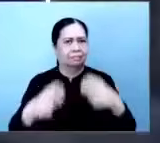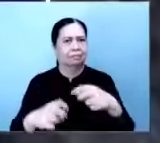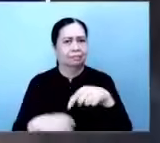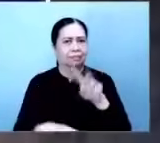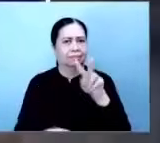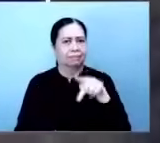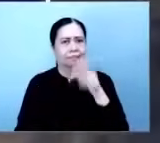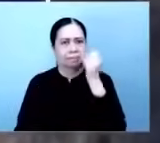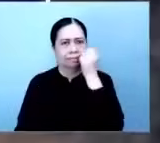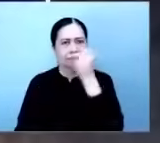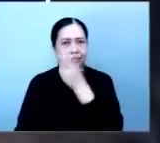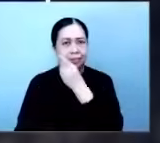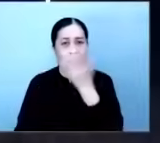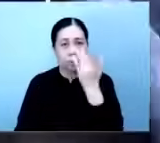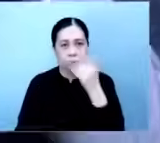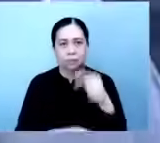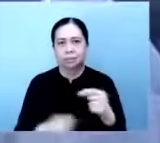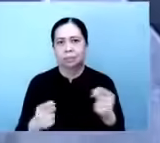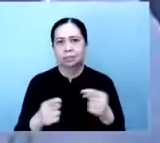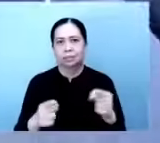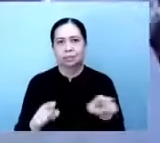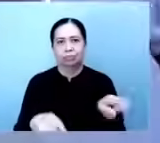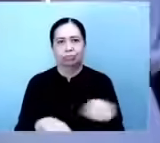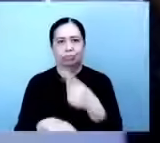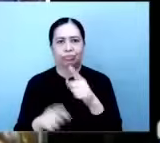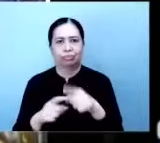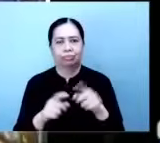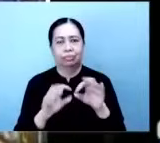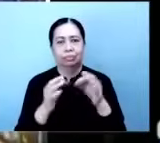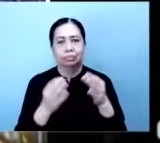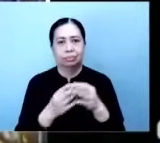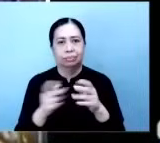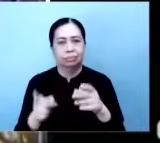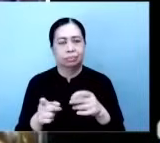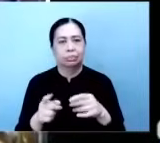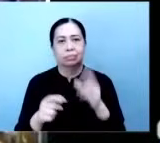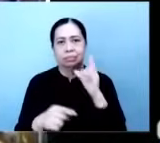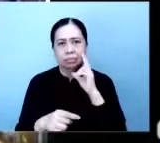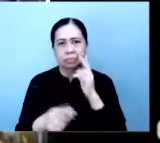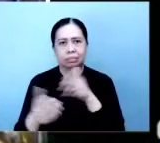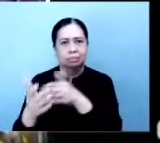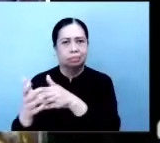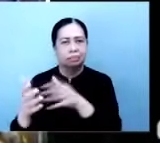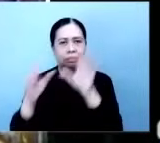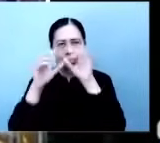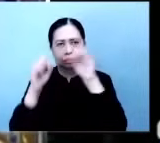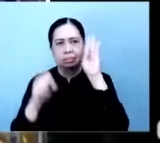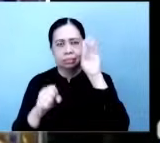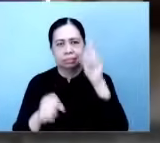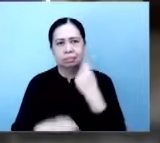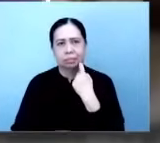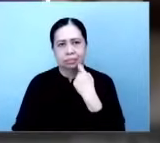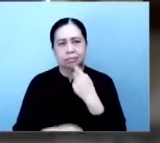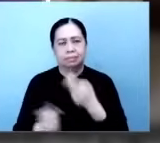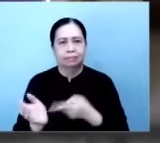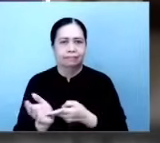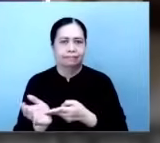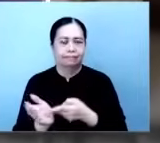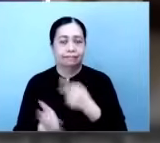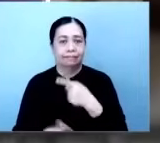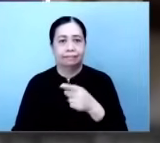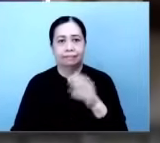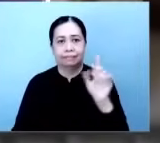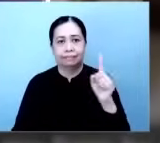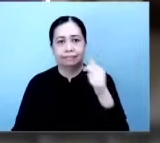Sara. Kasunod yan ang mga patutsada ng pamilya Duterte kay Pangulong Marcos. Inamin din kamakailan ni First Lady Liza Araneta Marcos